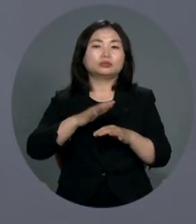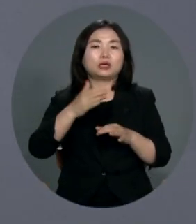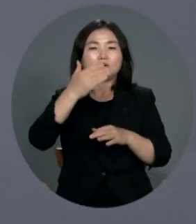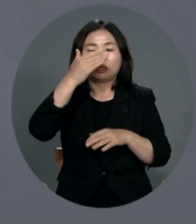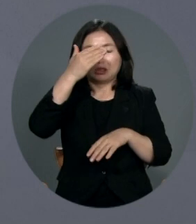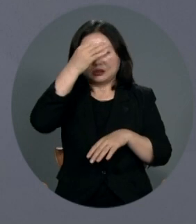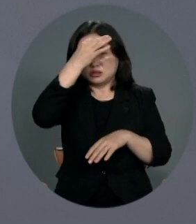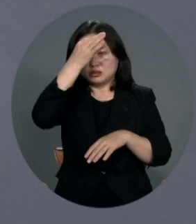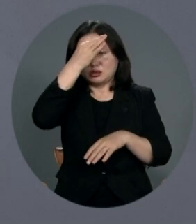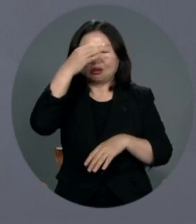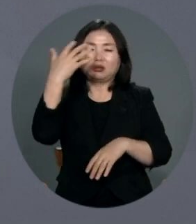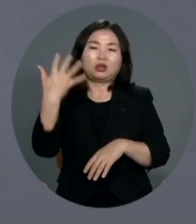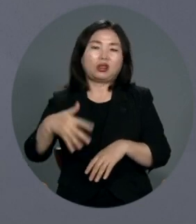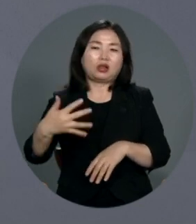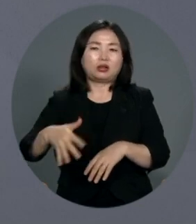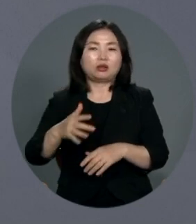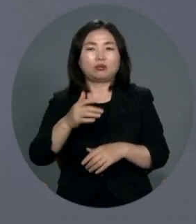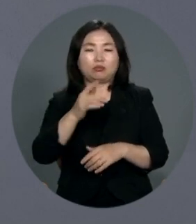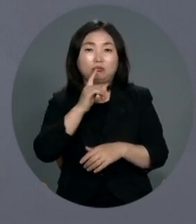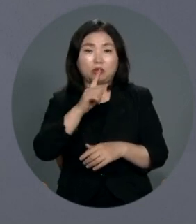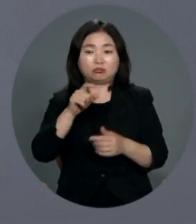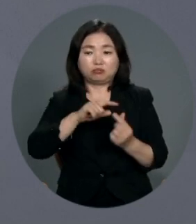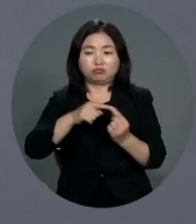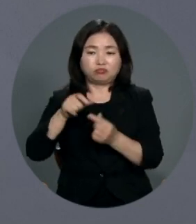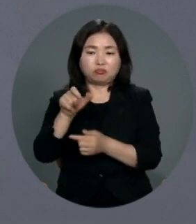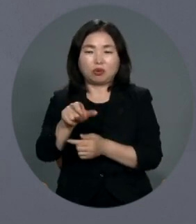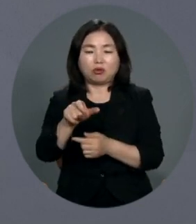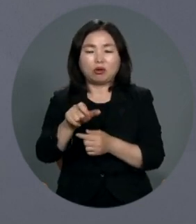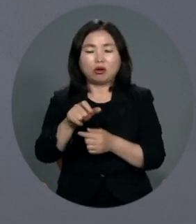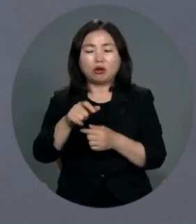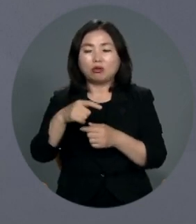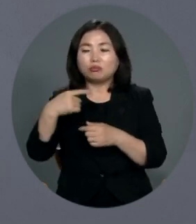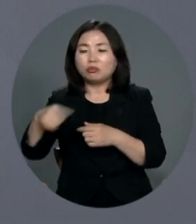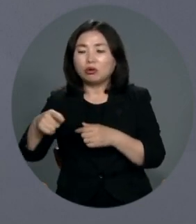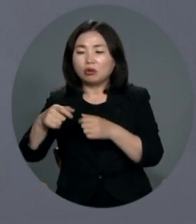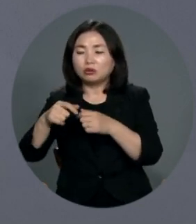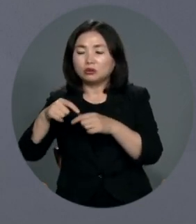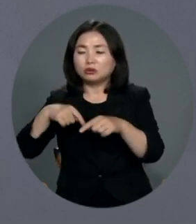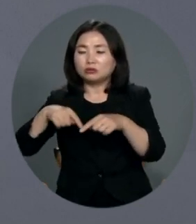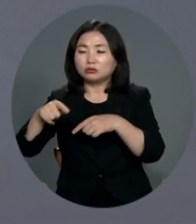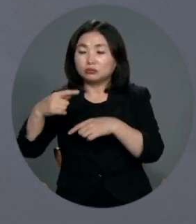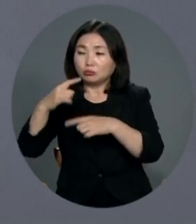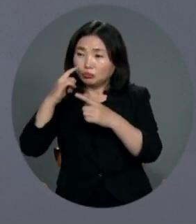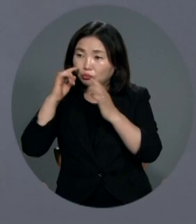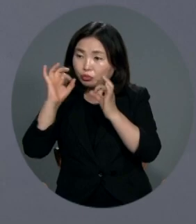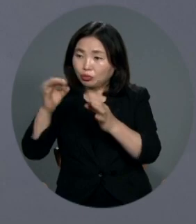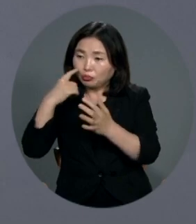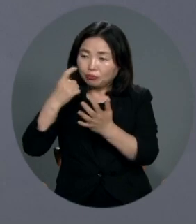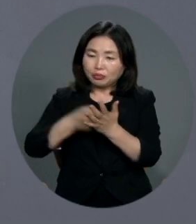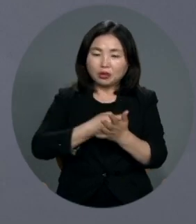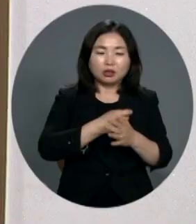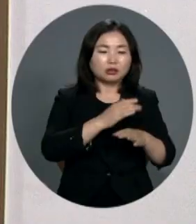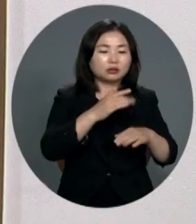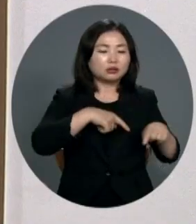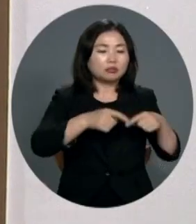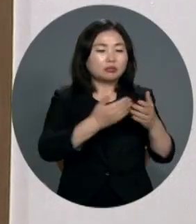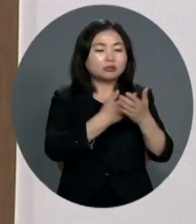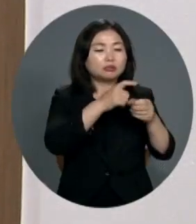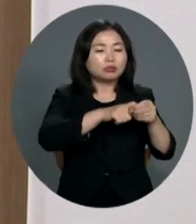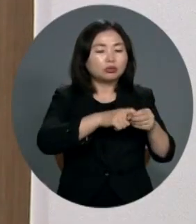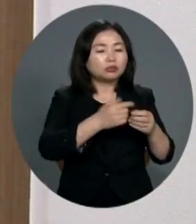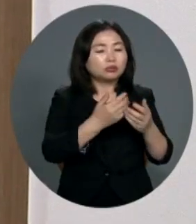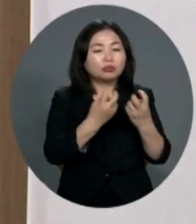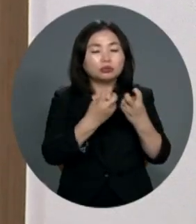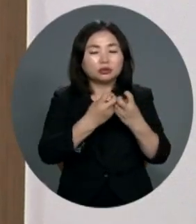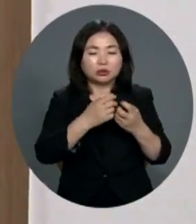실력 대단하다며 감탄했습니다. 구체적으로 어떤 점을 구정에 반영할지는 보고서에 찾아볼 수 없습니다.